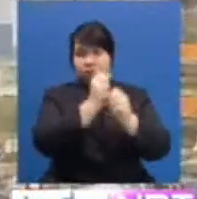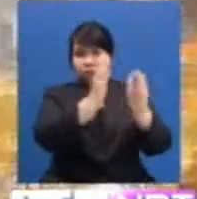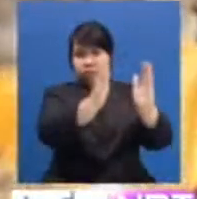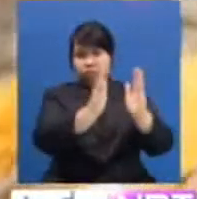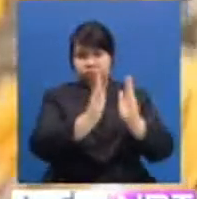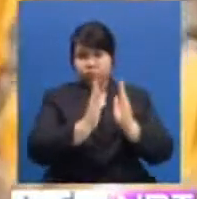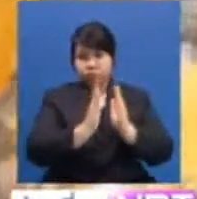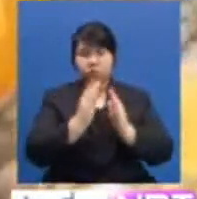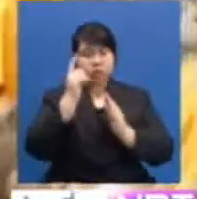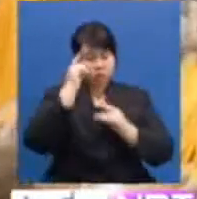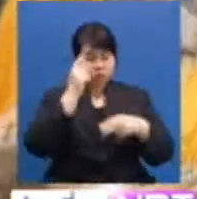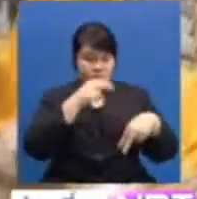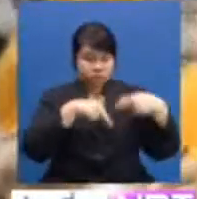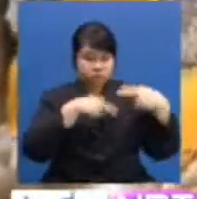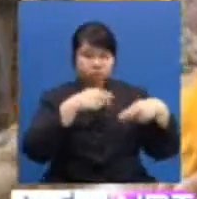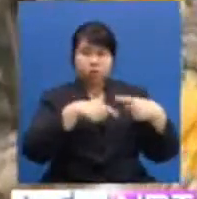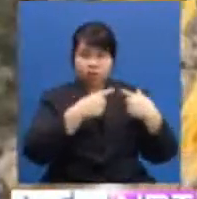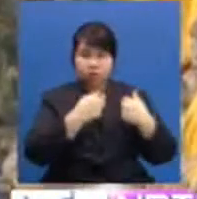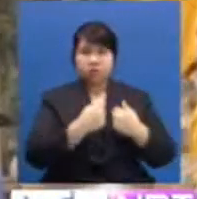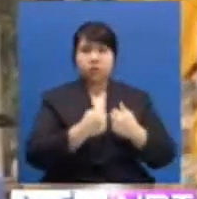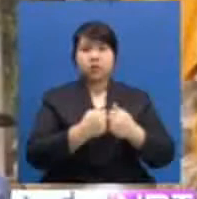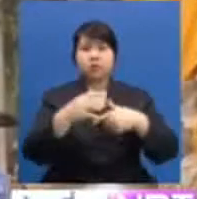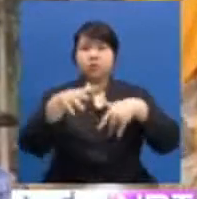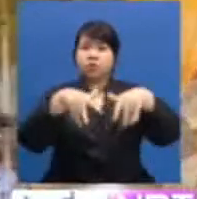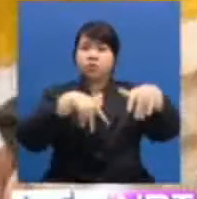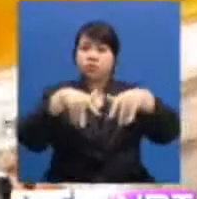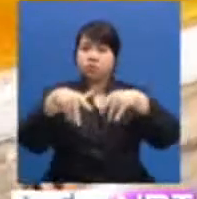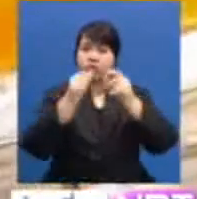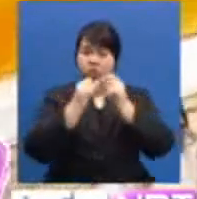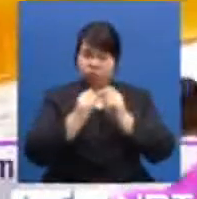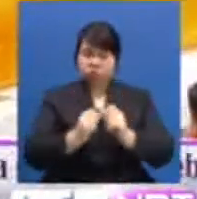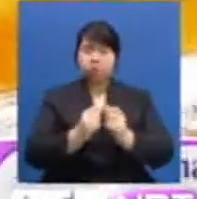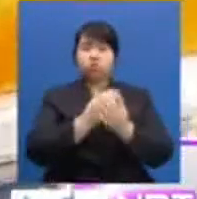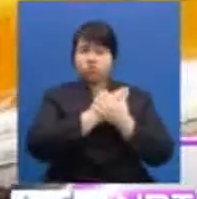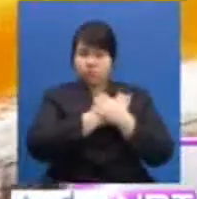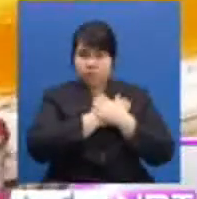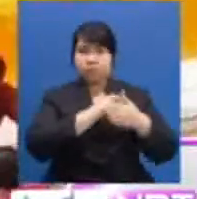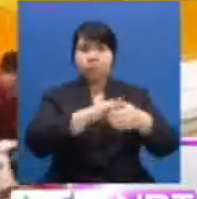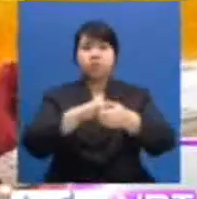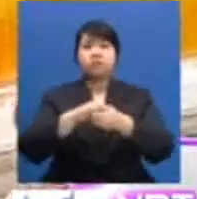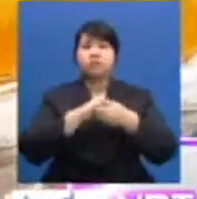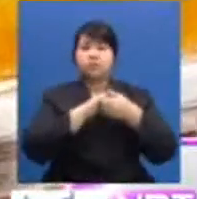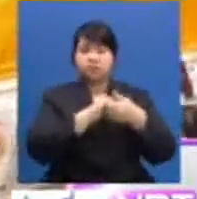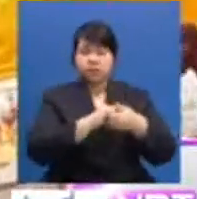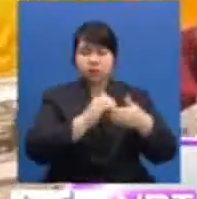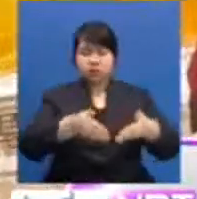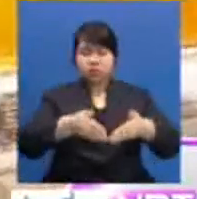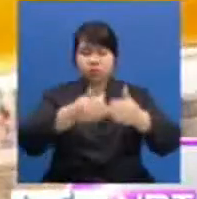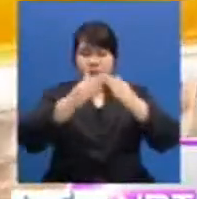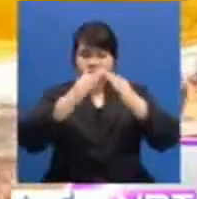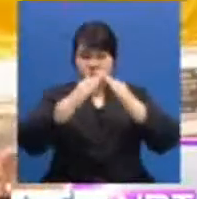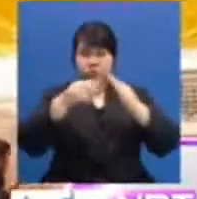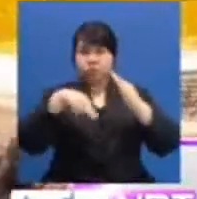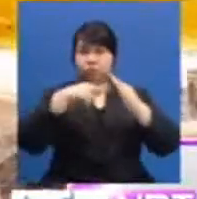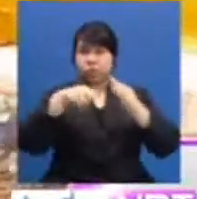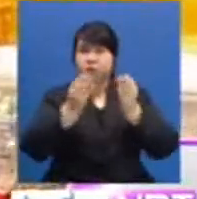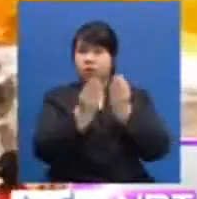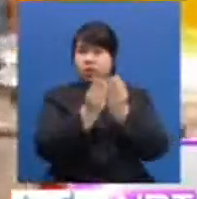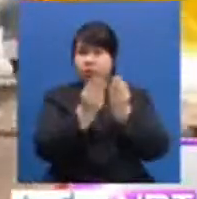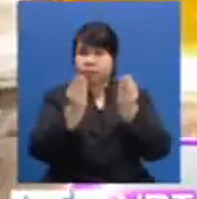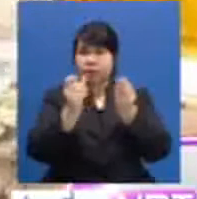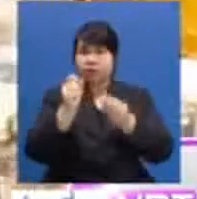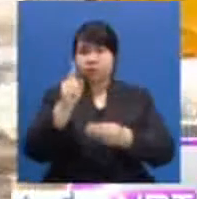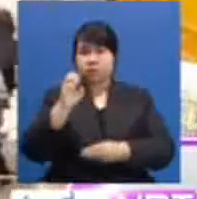การกล่อมเกลาจิตใจให้คนพื้นถิ่นเดียวกันมีความรักสามัคคีสร้างหมู่บ้านรักษาศีล5ให้เกิดขึ้น